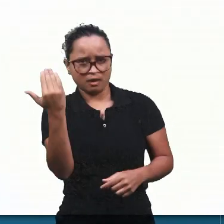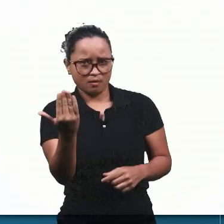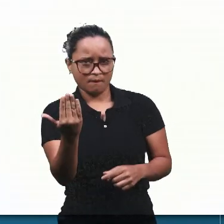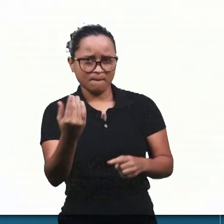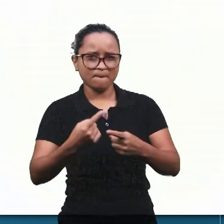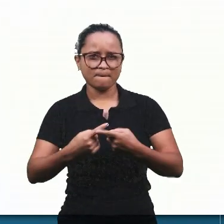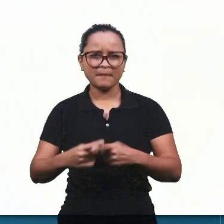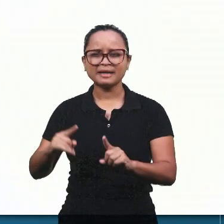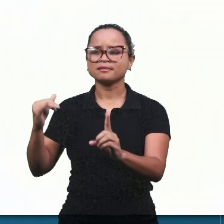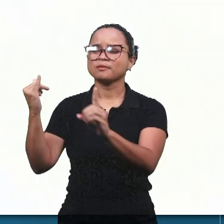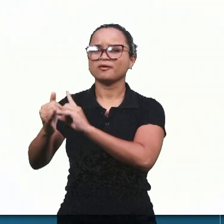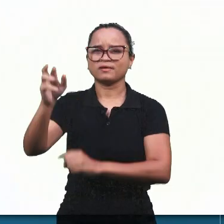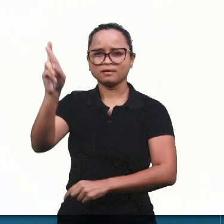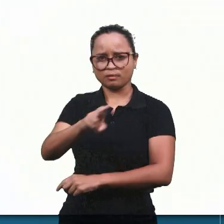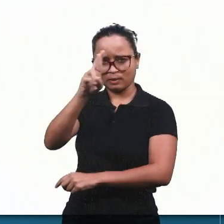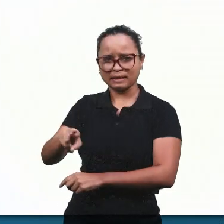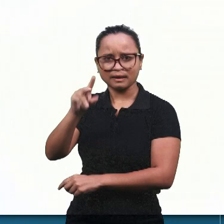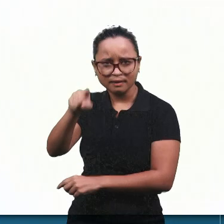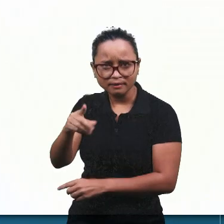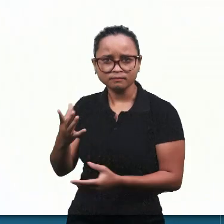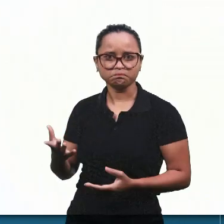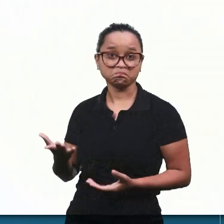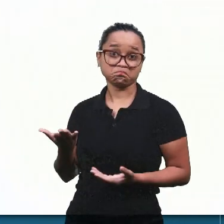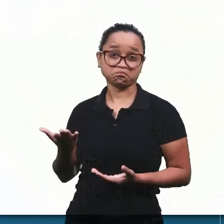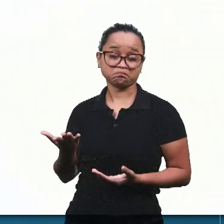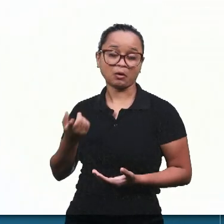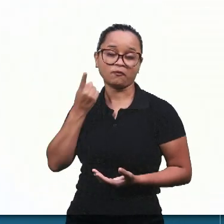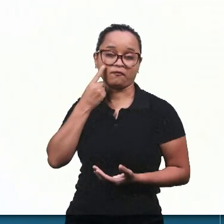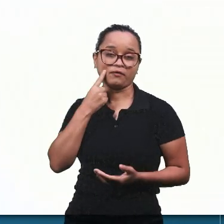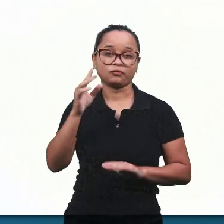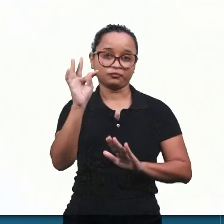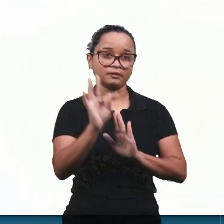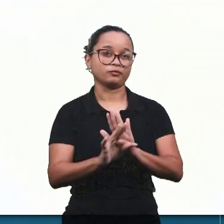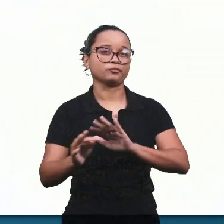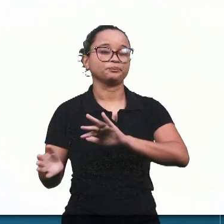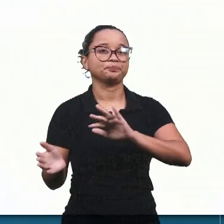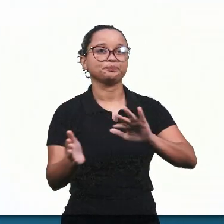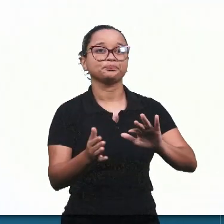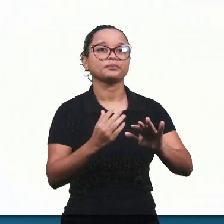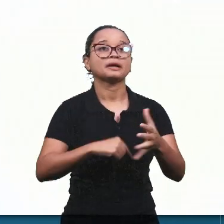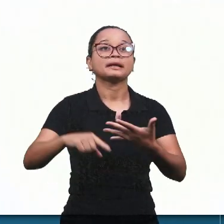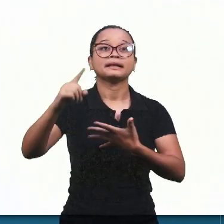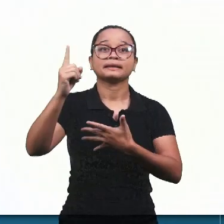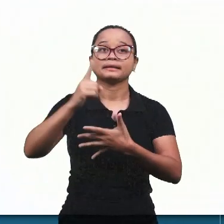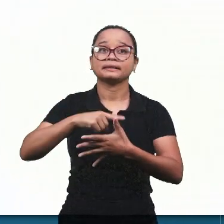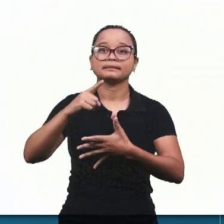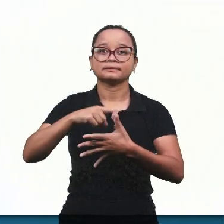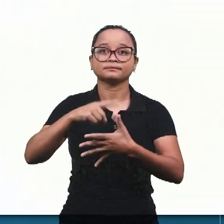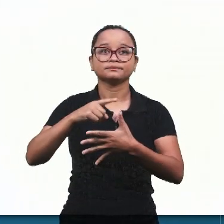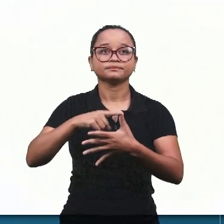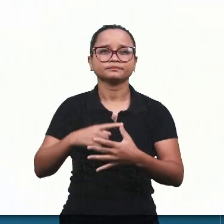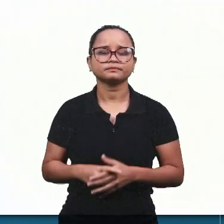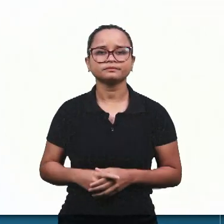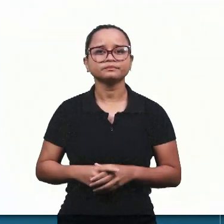annule la prophétie. Vous allez voir ici dans ce texte. Maintenant, cinquième question.